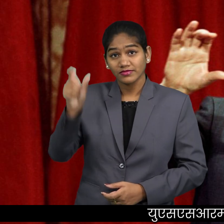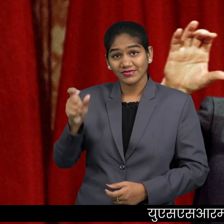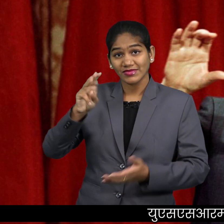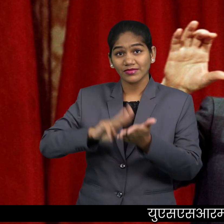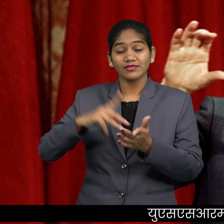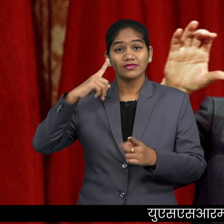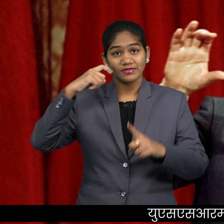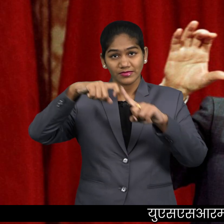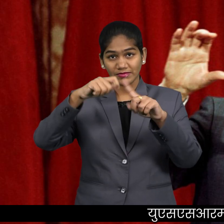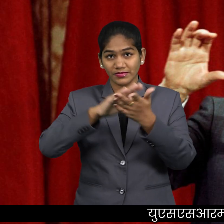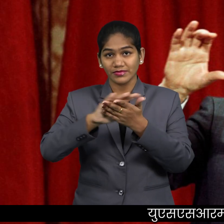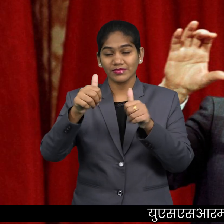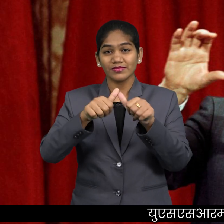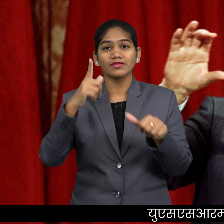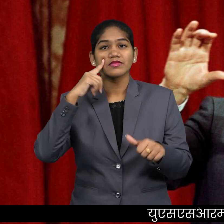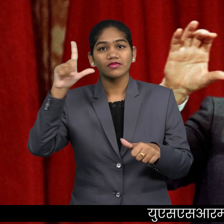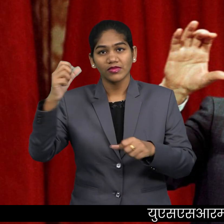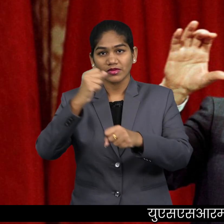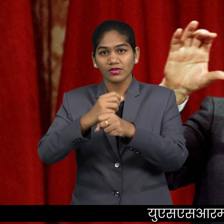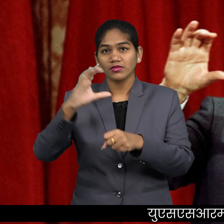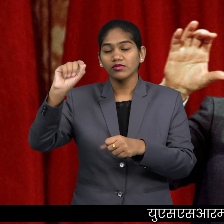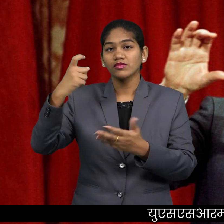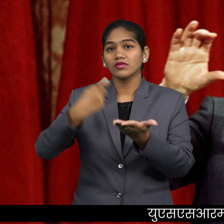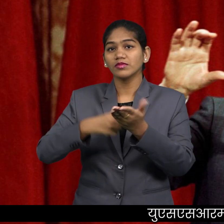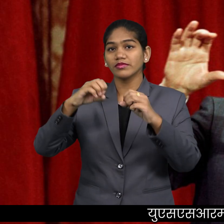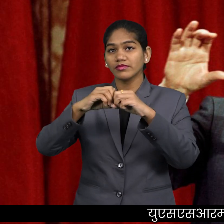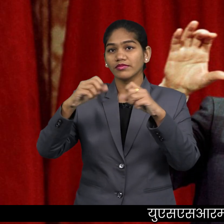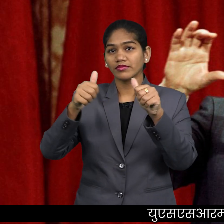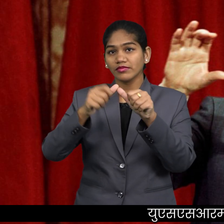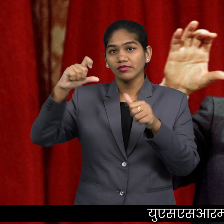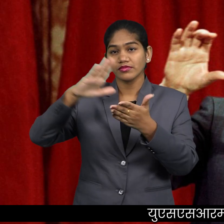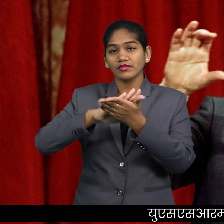USSR मधील मिखाईल गॉर्बोचेव्ह